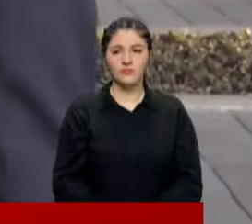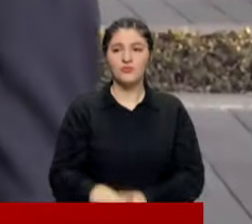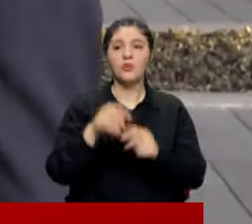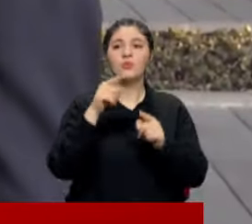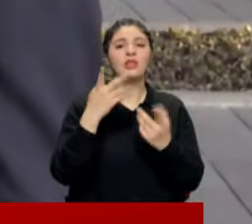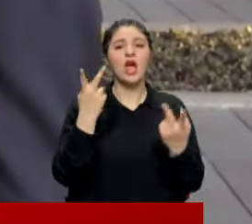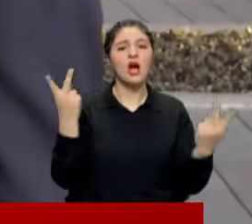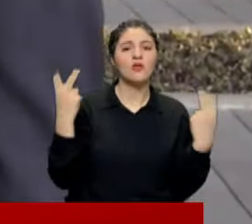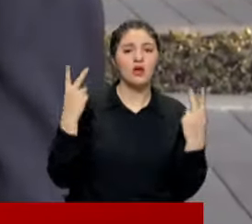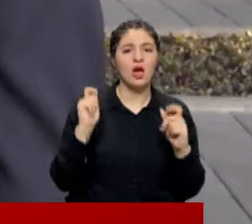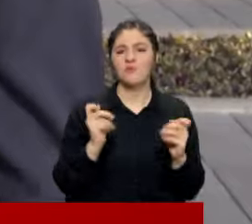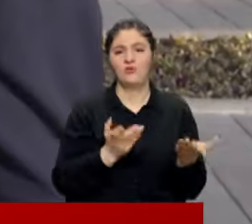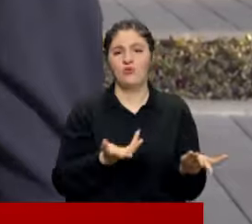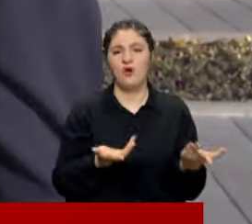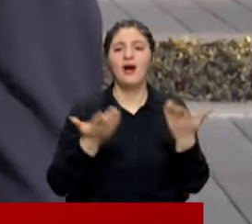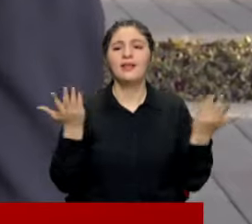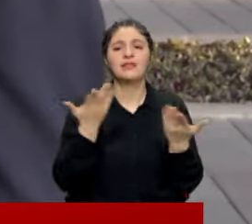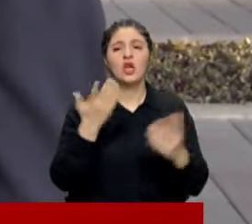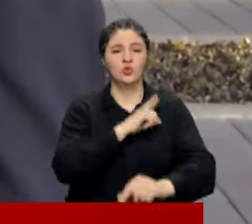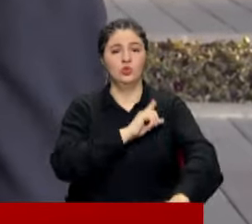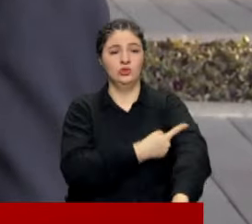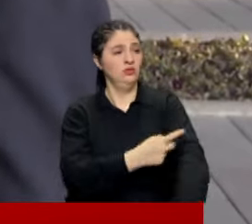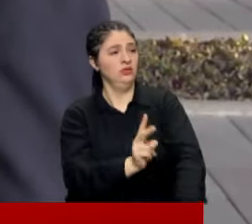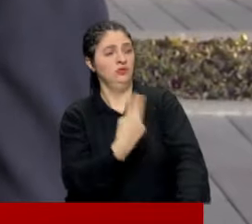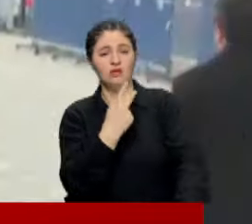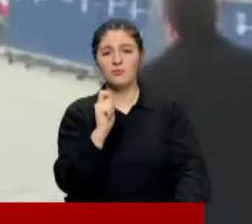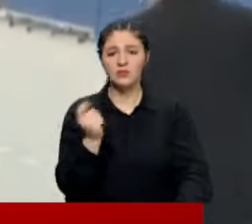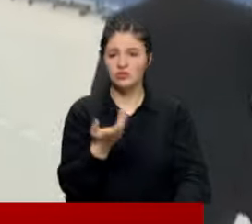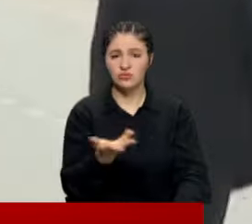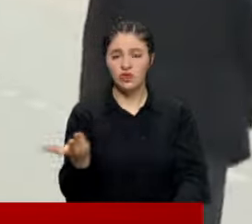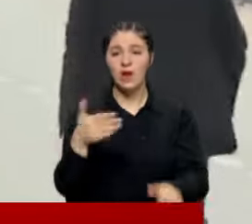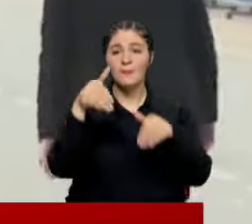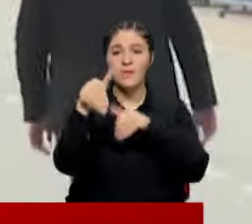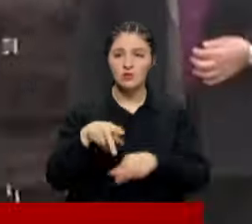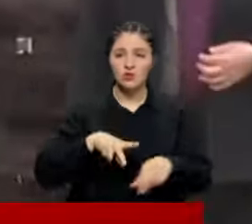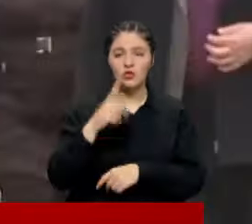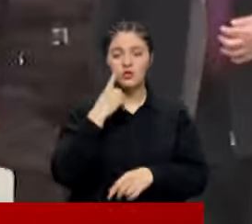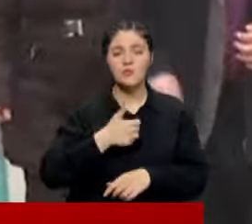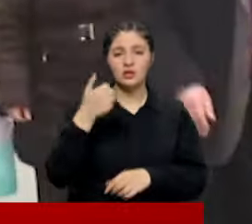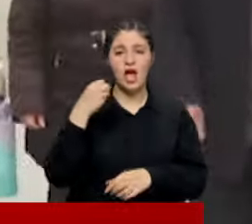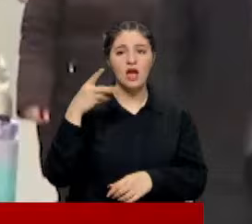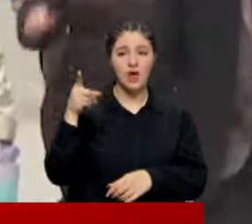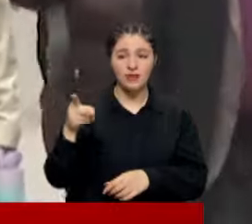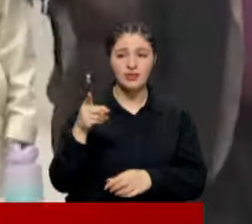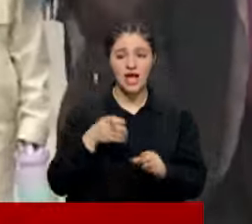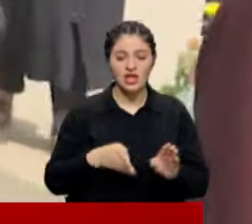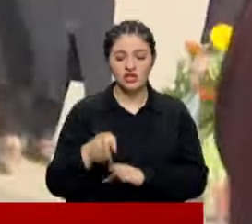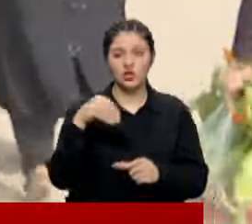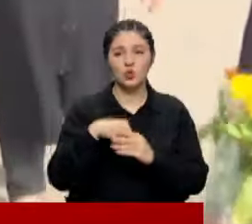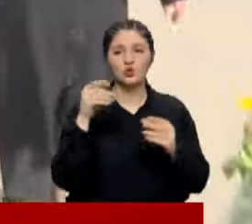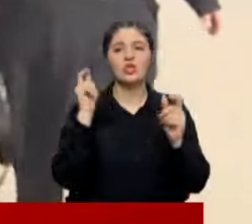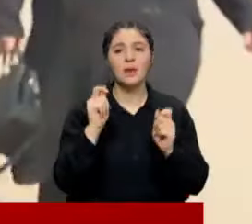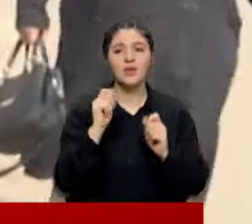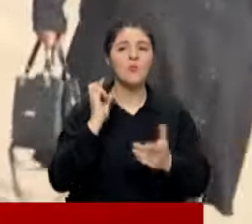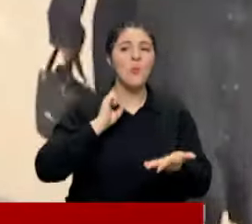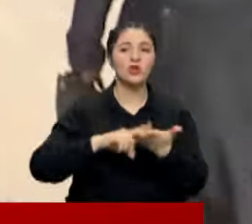Burada neyin gösterisi yapılıyor? Neyin gücü sergilenmeye çalışılıyor? Mezarlık yolunda Cumhurbaşkanı Erdoğan'ın geçişi için